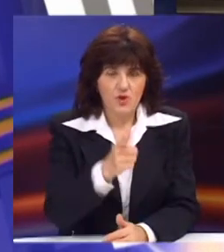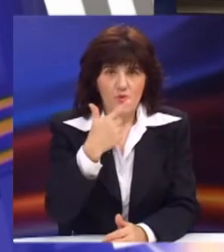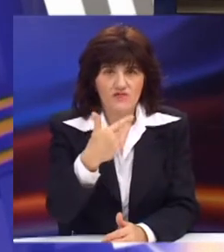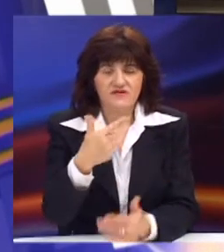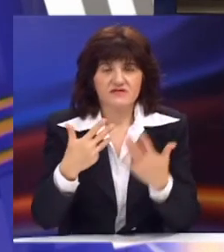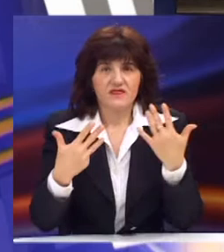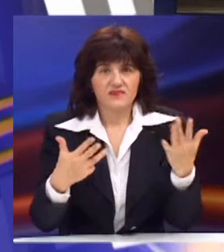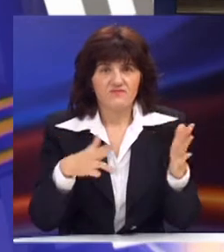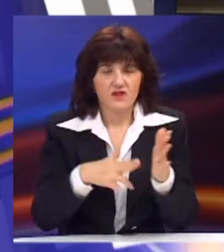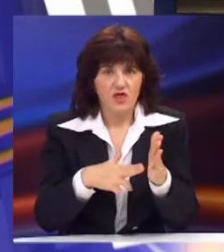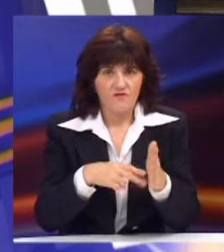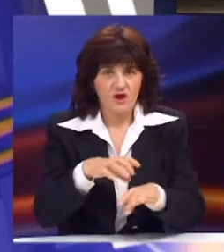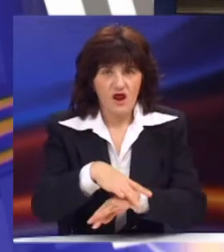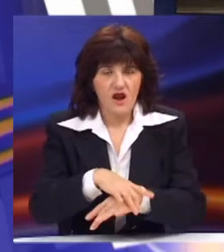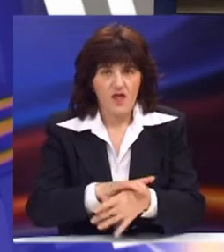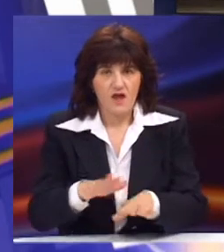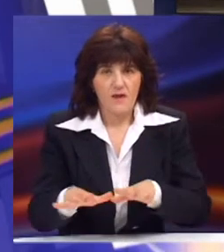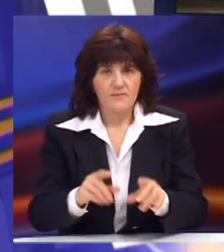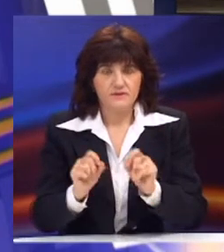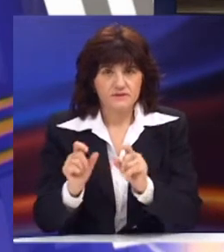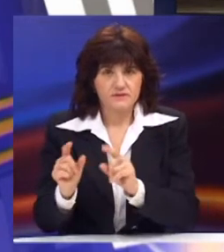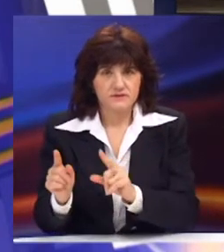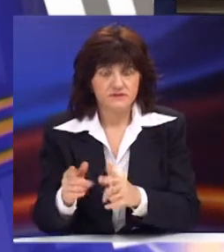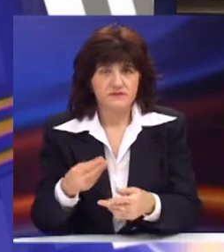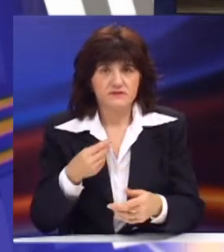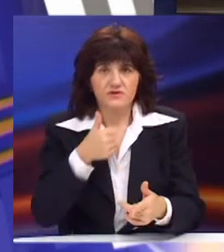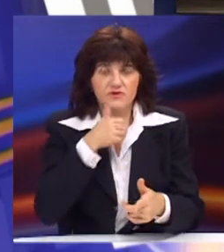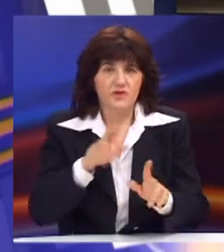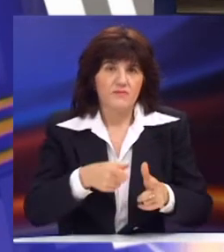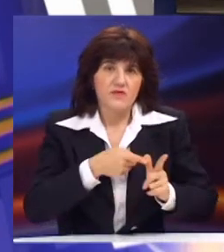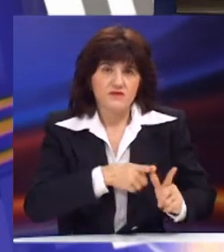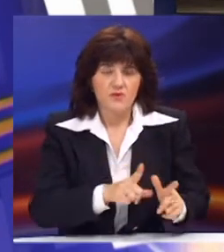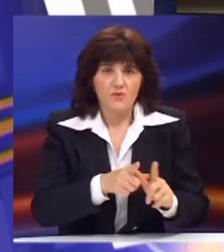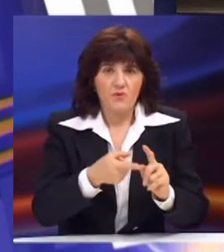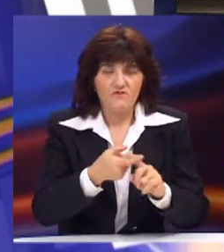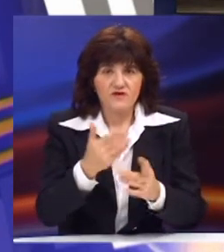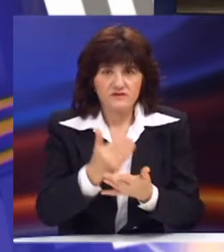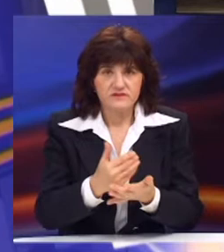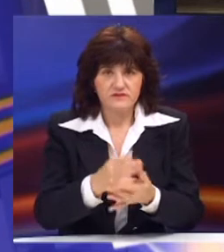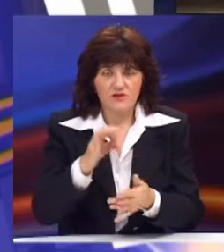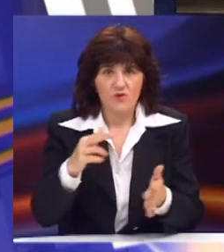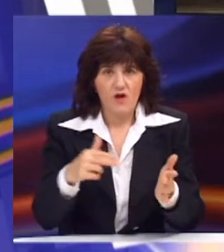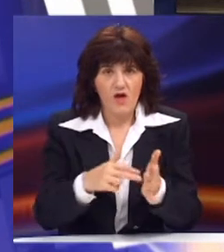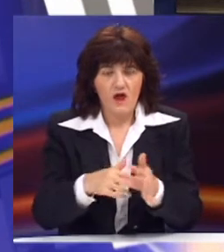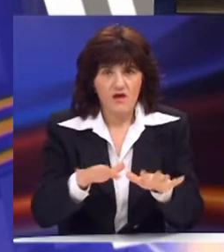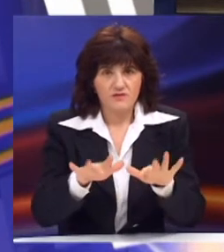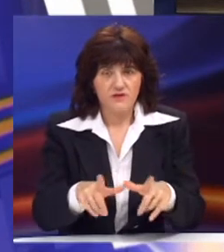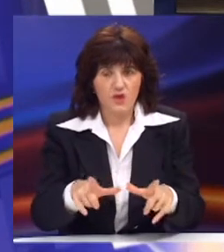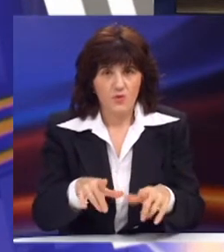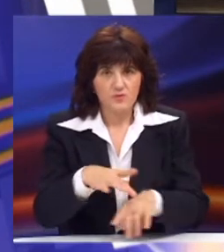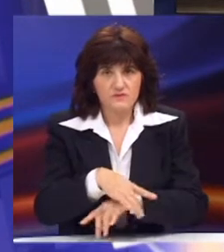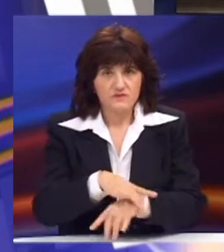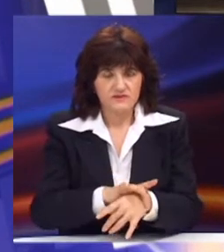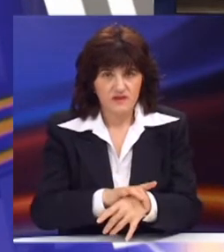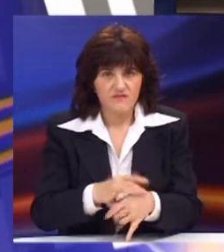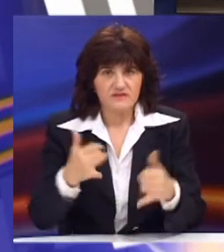Do 29. novembra lekari imaju rok da Ministarstvu zdravlja dostave sugestije i zamerke na nacrt zakona o elektronskoj dokumentaciji